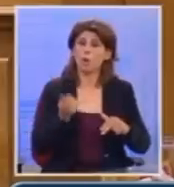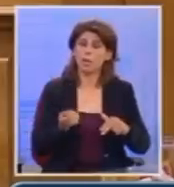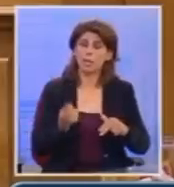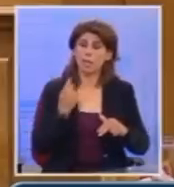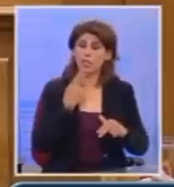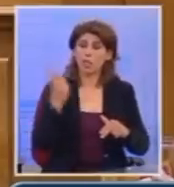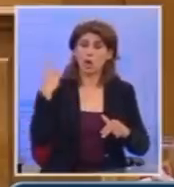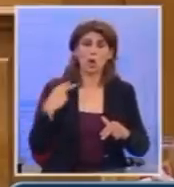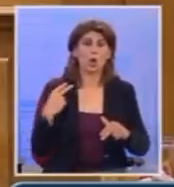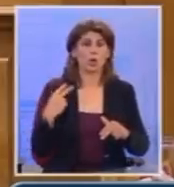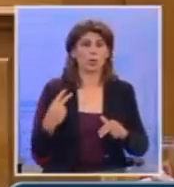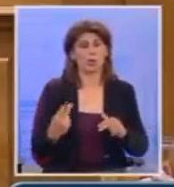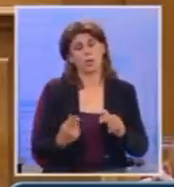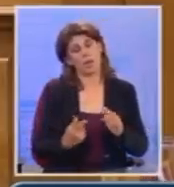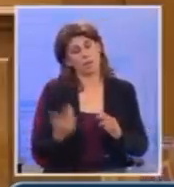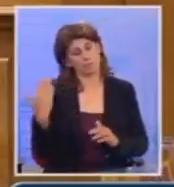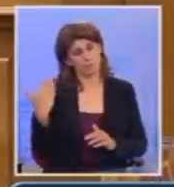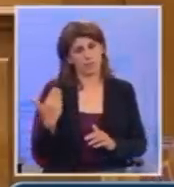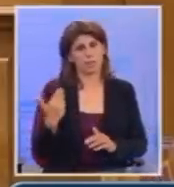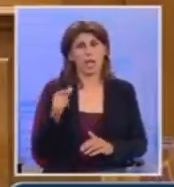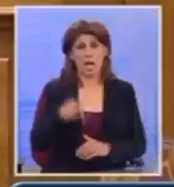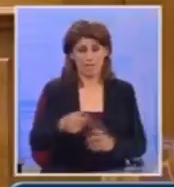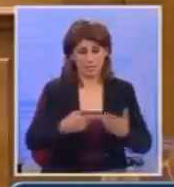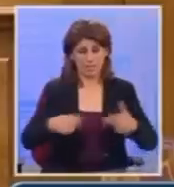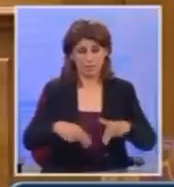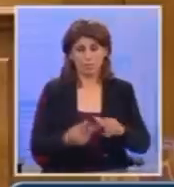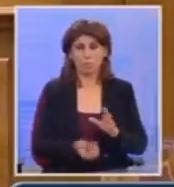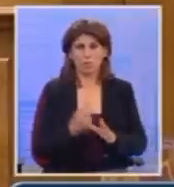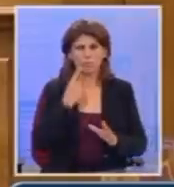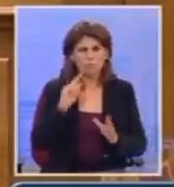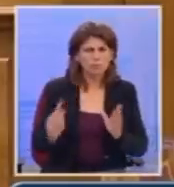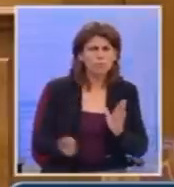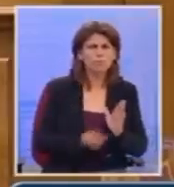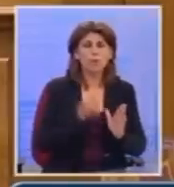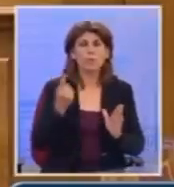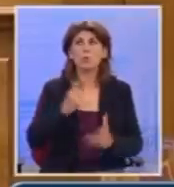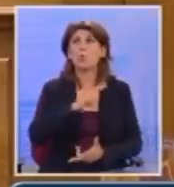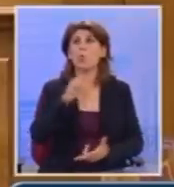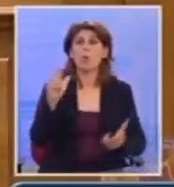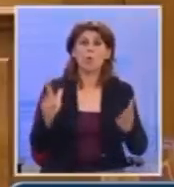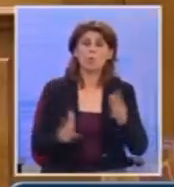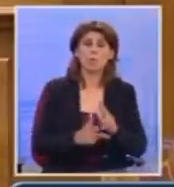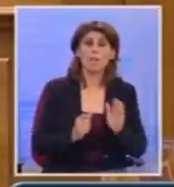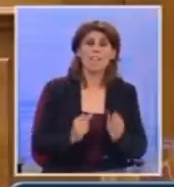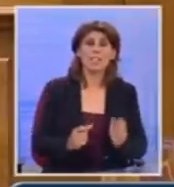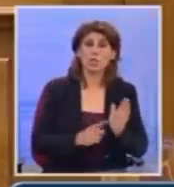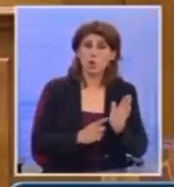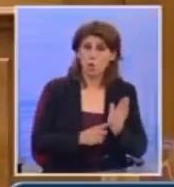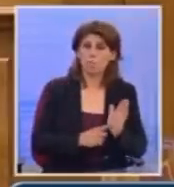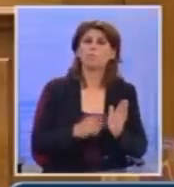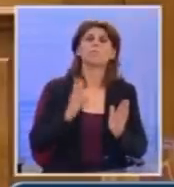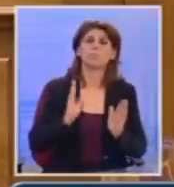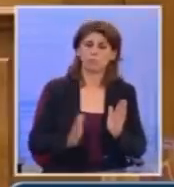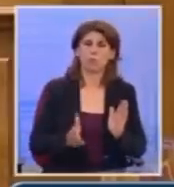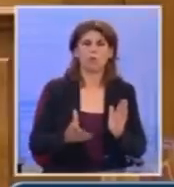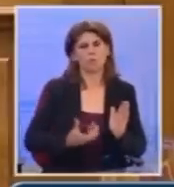προηγούμενα χρόνια. Τα οποία συμβούλια, και αυτό είναι πρωτοφανές στον κόσμο, με βάση τον νόμο μπορούν κατά